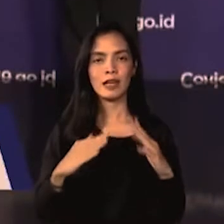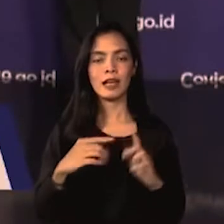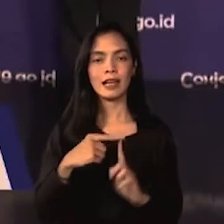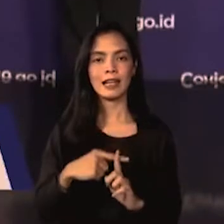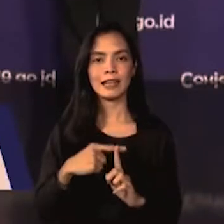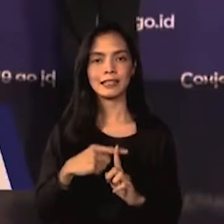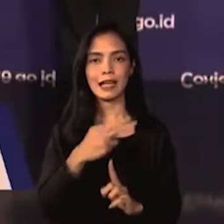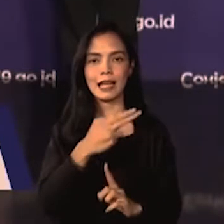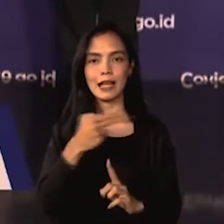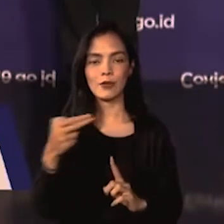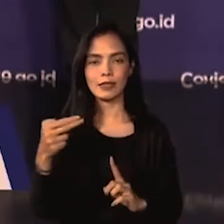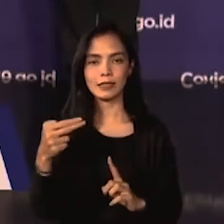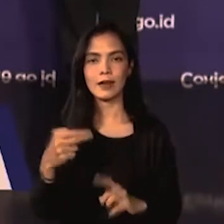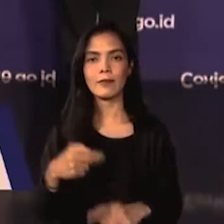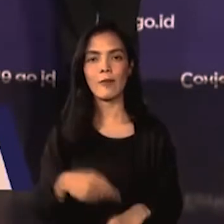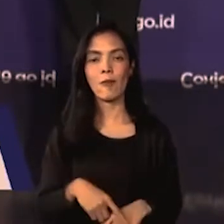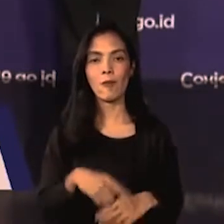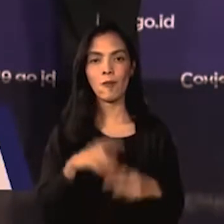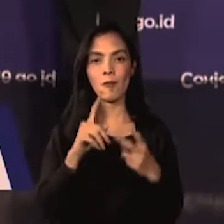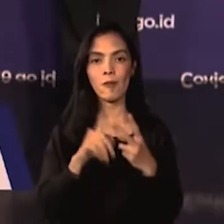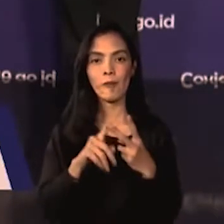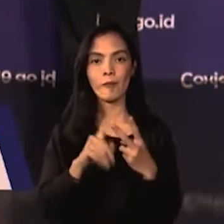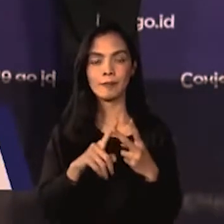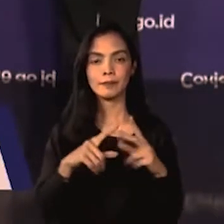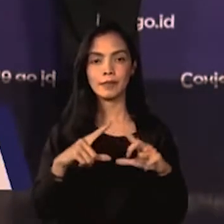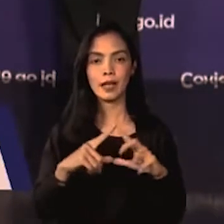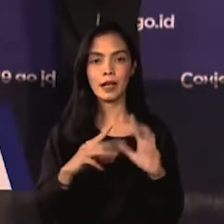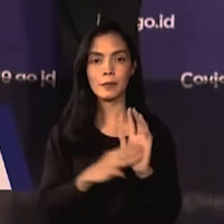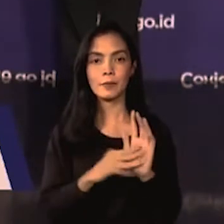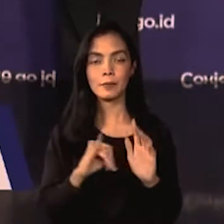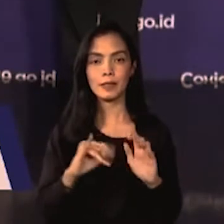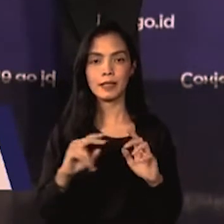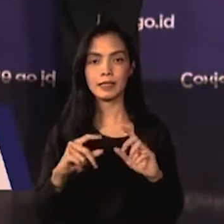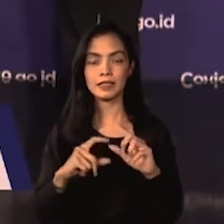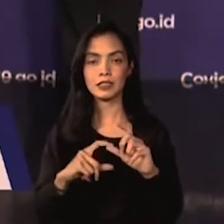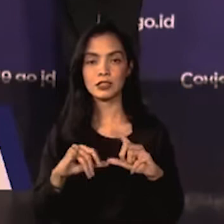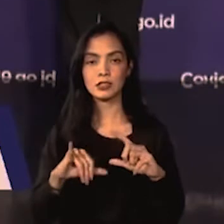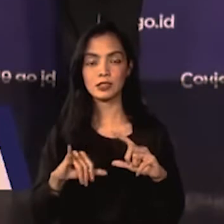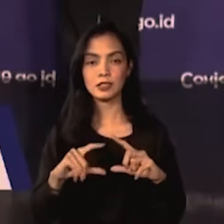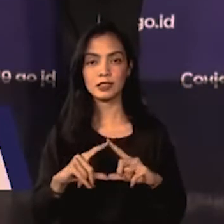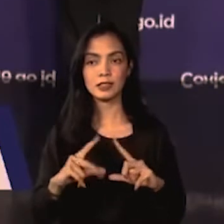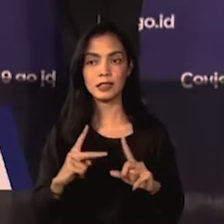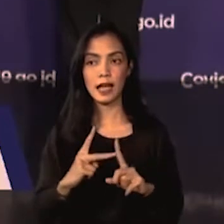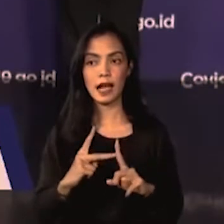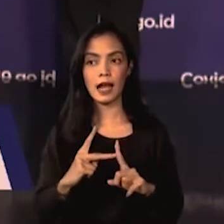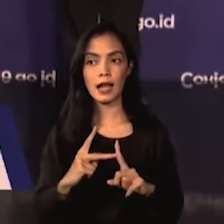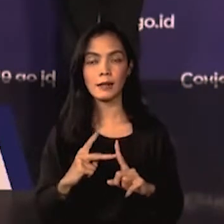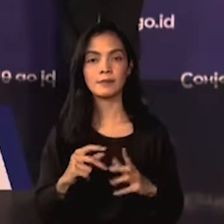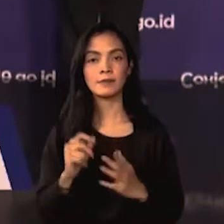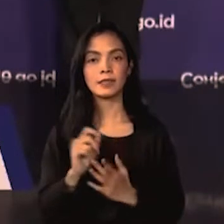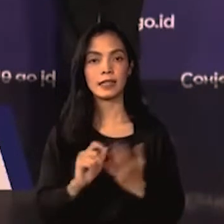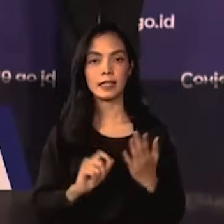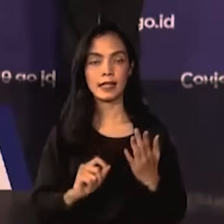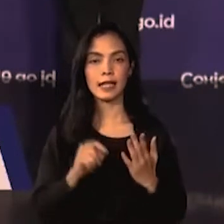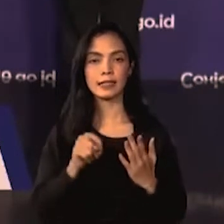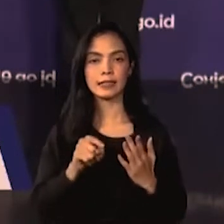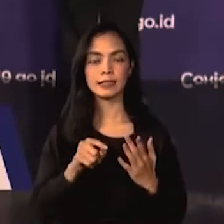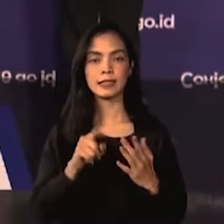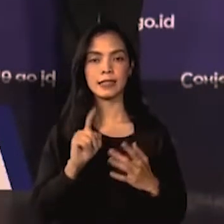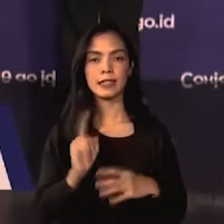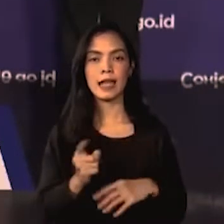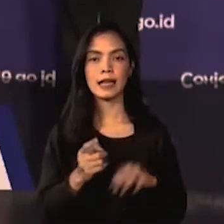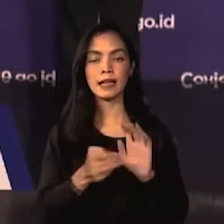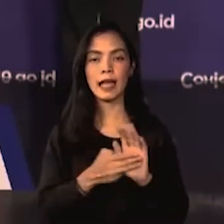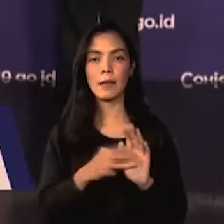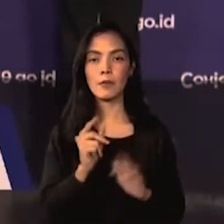Indonesia. Kemudian ada Bapak Amir Syah Tambunan, selaku Sekretaris Jenderal